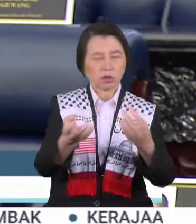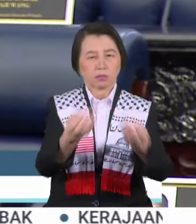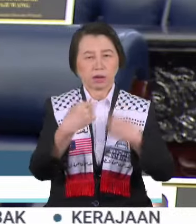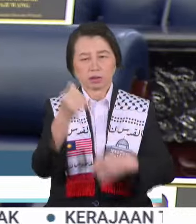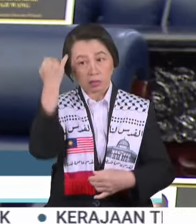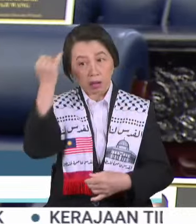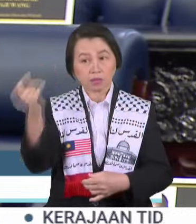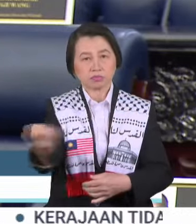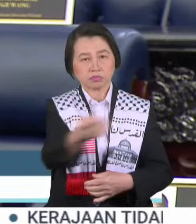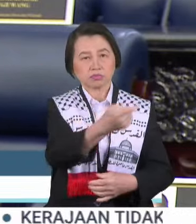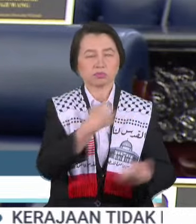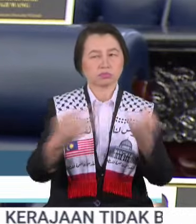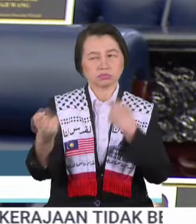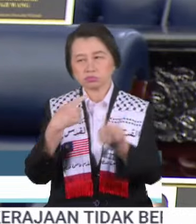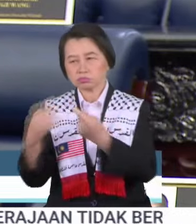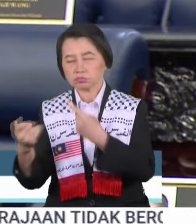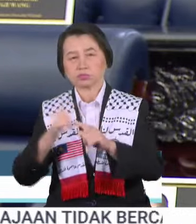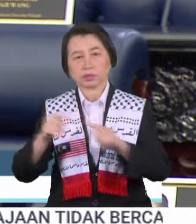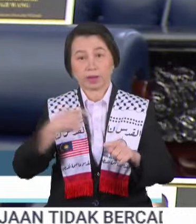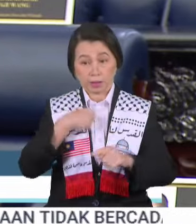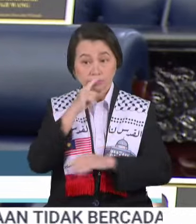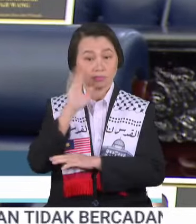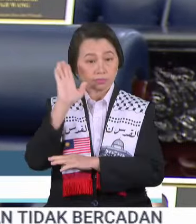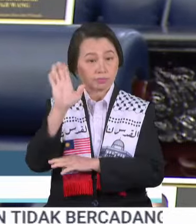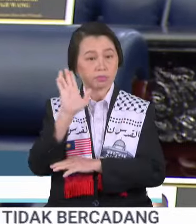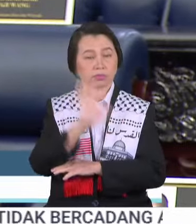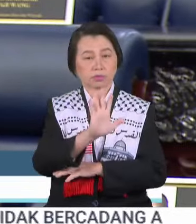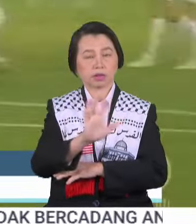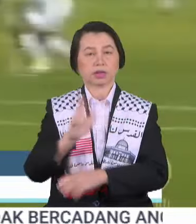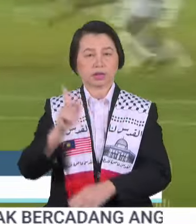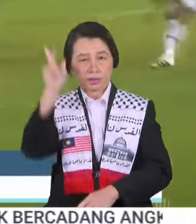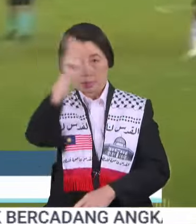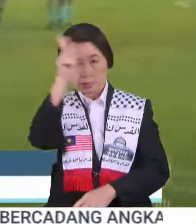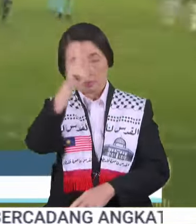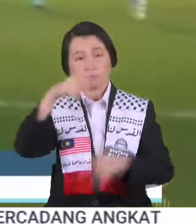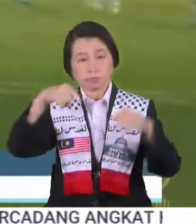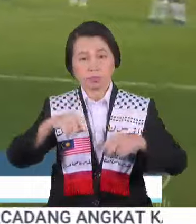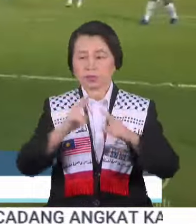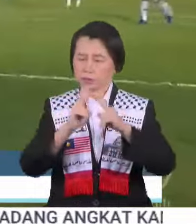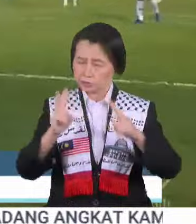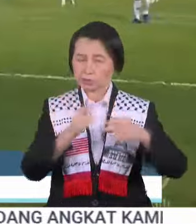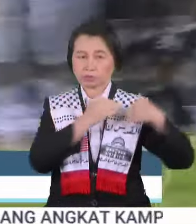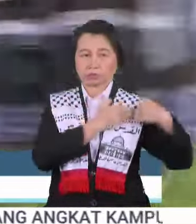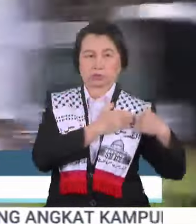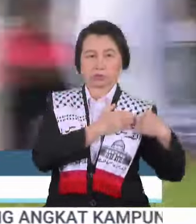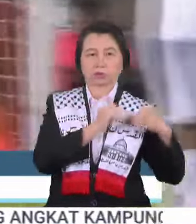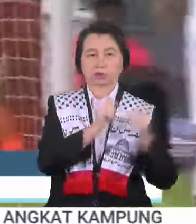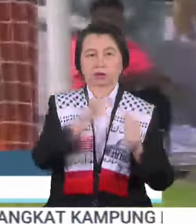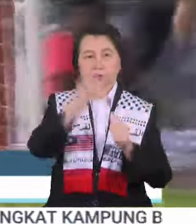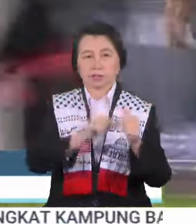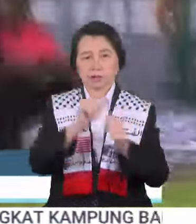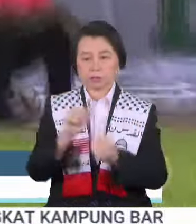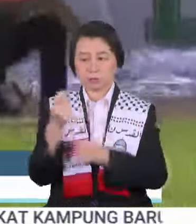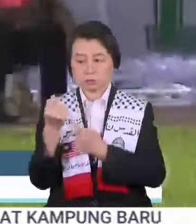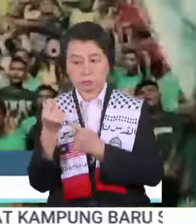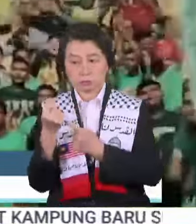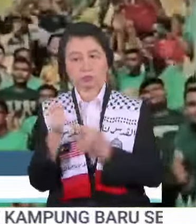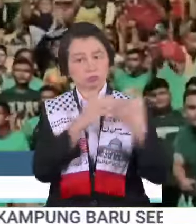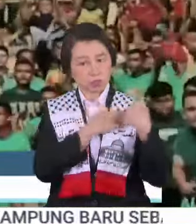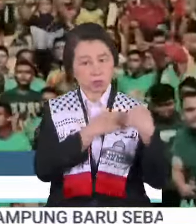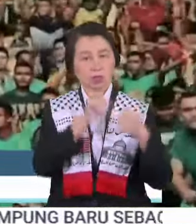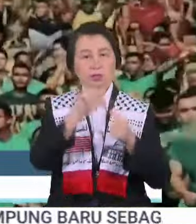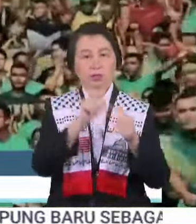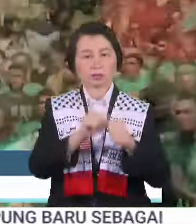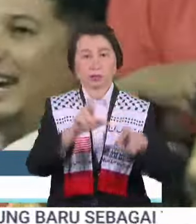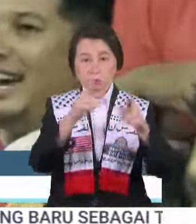pandangan masing-masing. Tetapi saya bagi jaminan bahawa kerajaan ini sangat bertanggungjawab dengan setiap ringgit duit